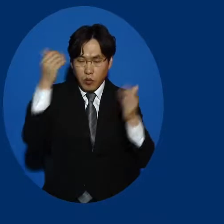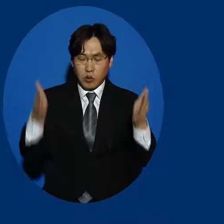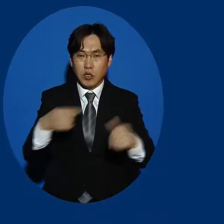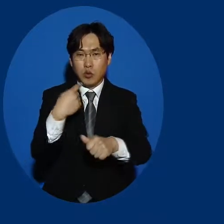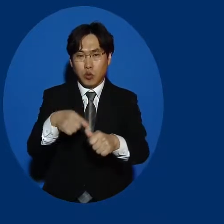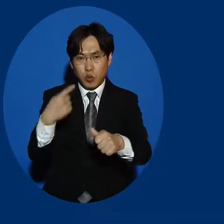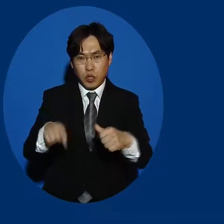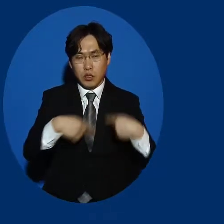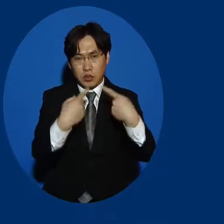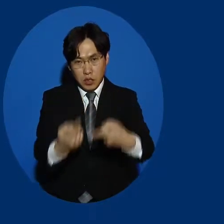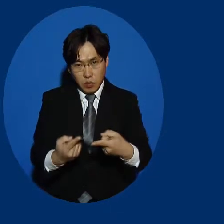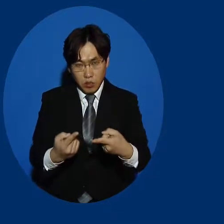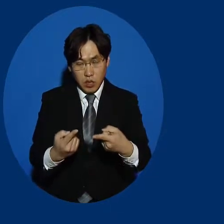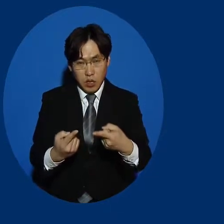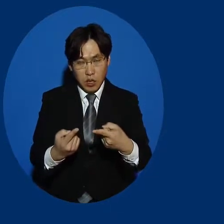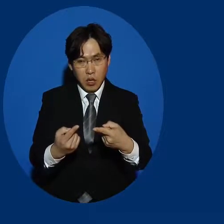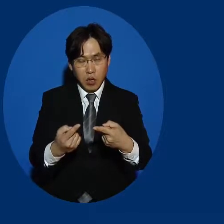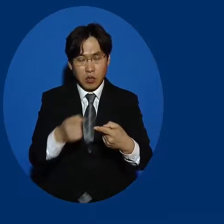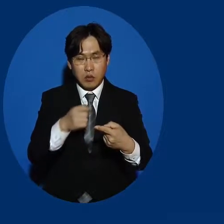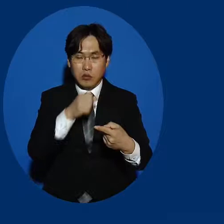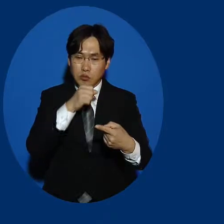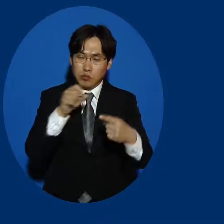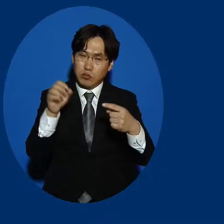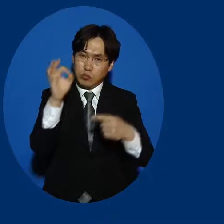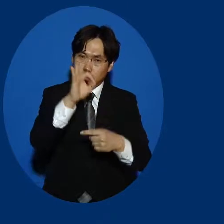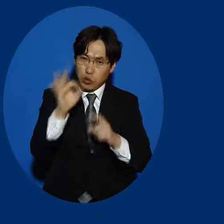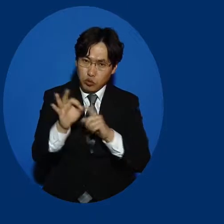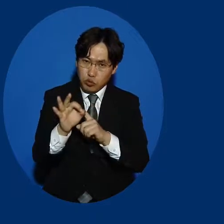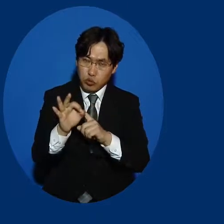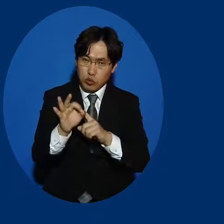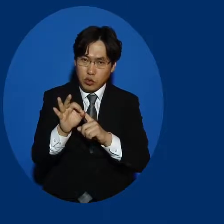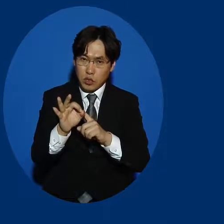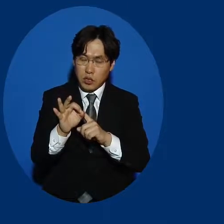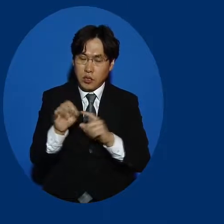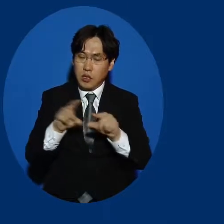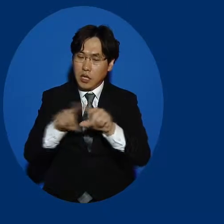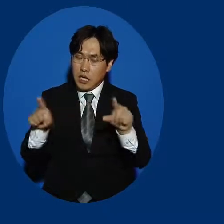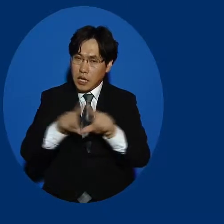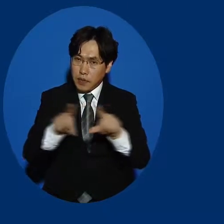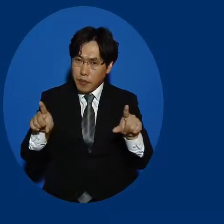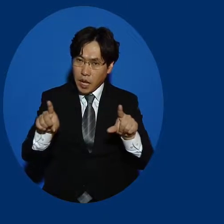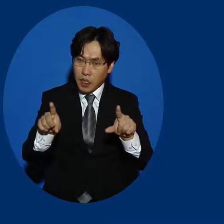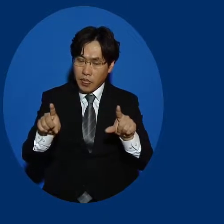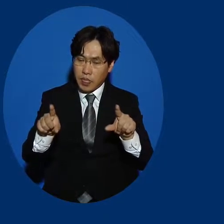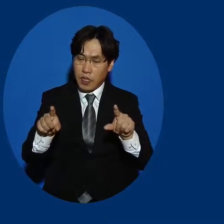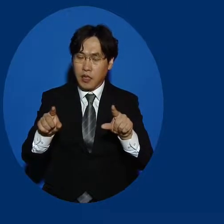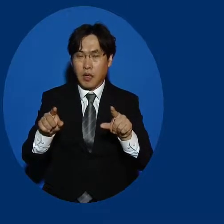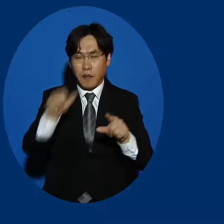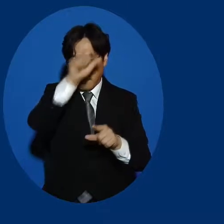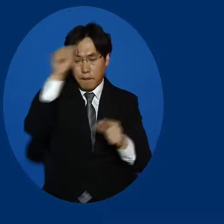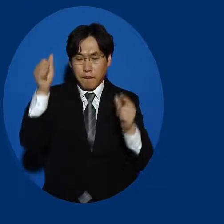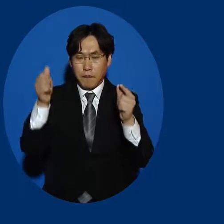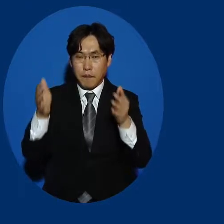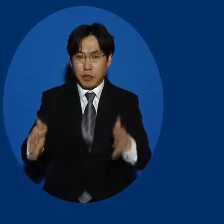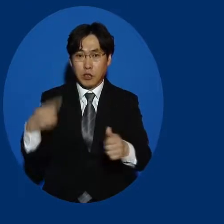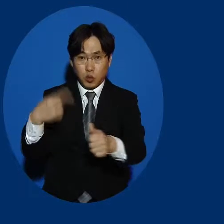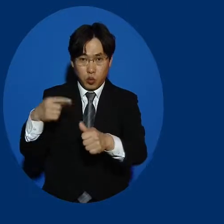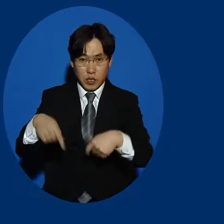프로그램에 참여하는 비율이 일반 평생교육 참여율의 절반도 되지 않았어요.